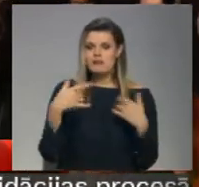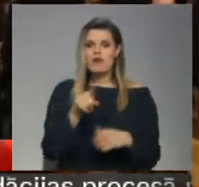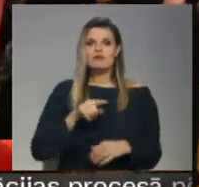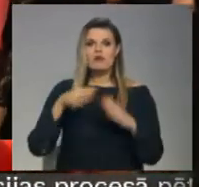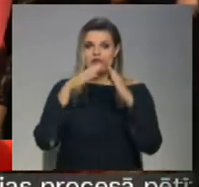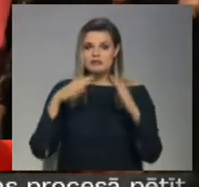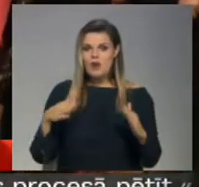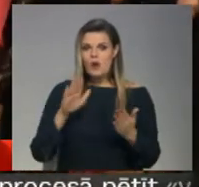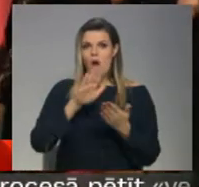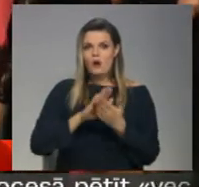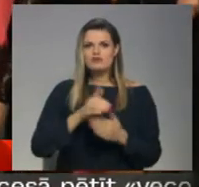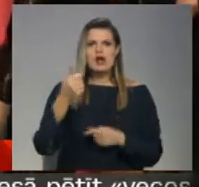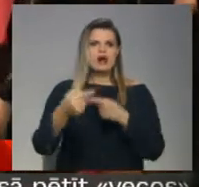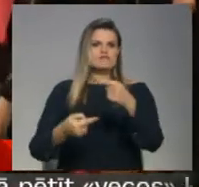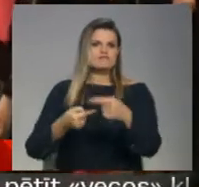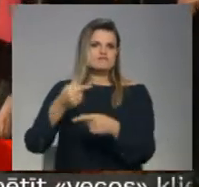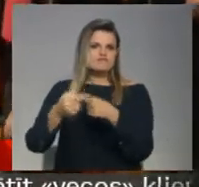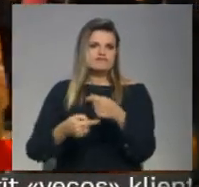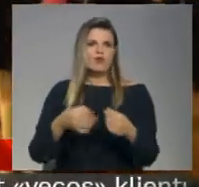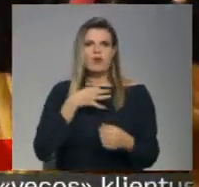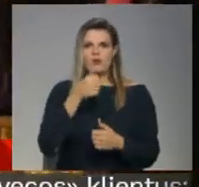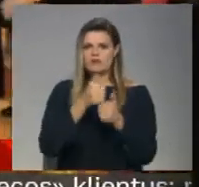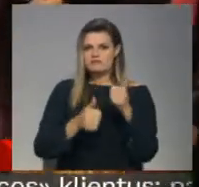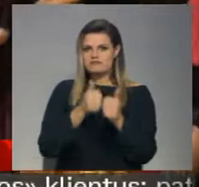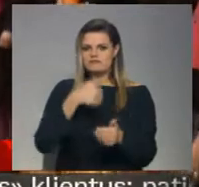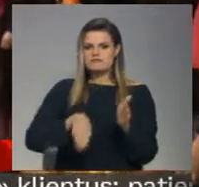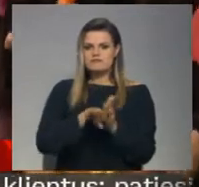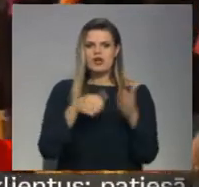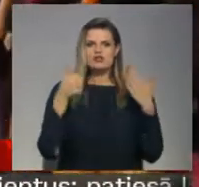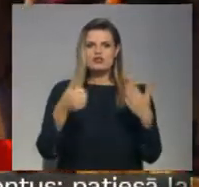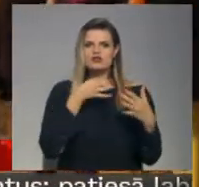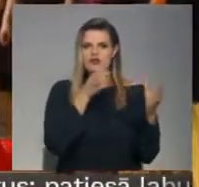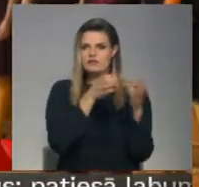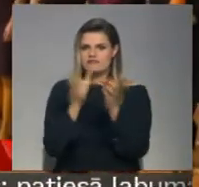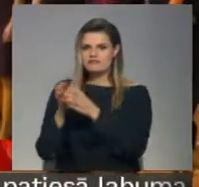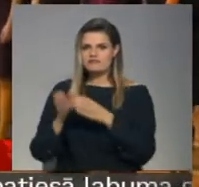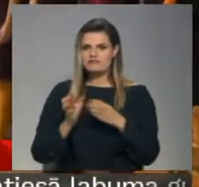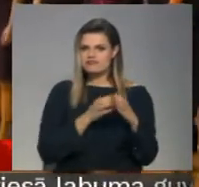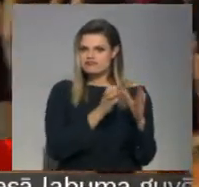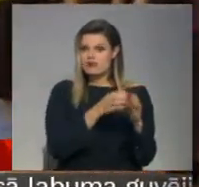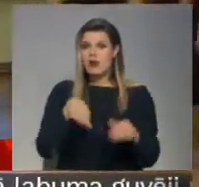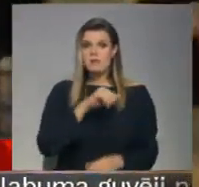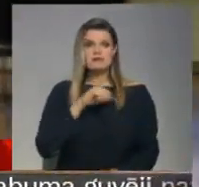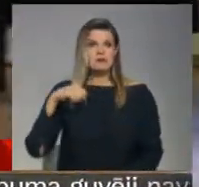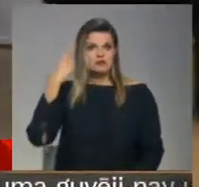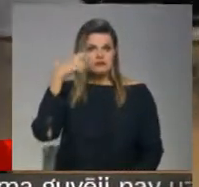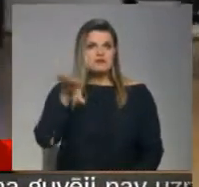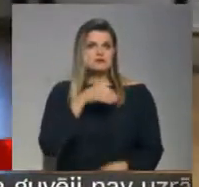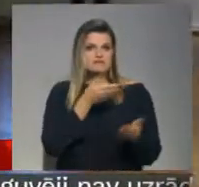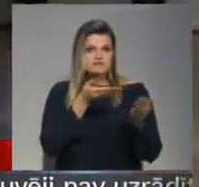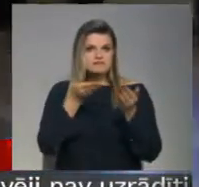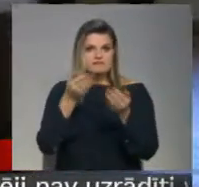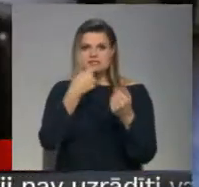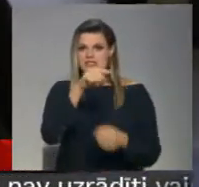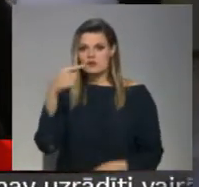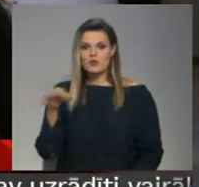Uz gadskārtējiem koru kariem pulcējās 6 koru dalībnieki. Tas nāca no mūsu iniciatīvas, mēs uzaicinam korus,